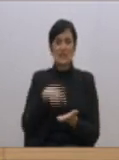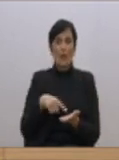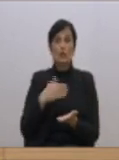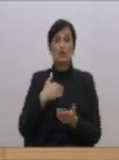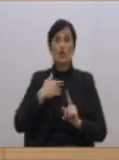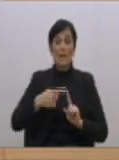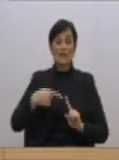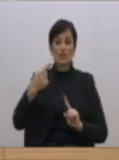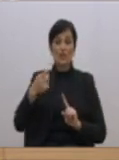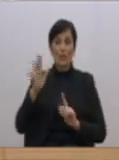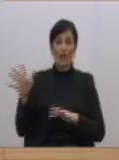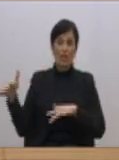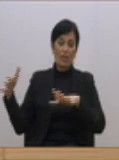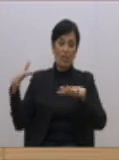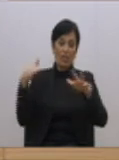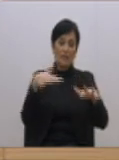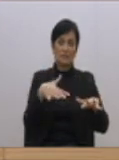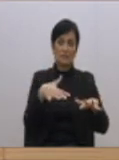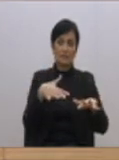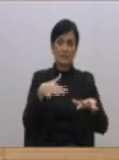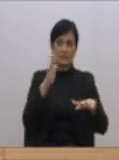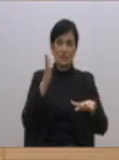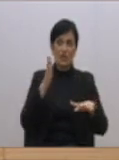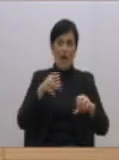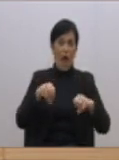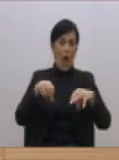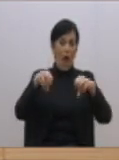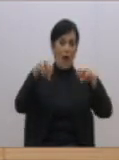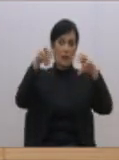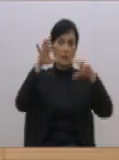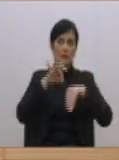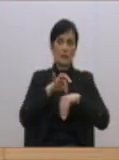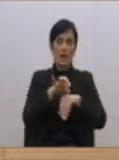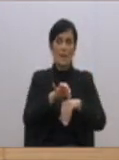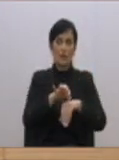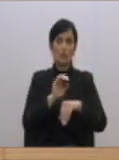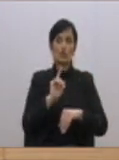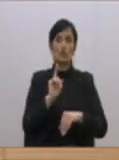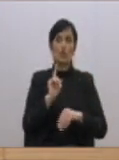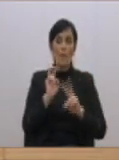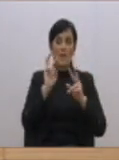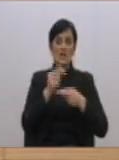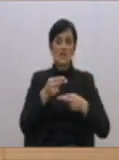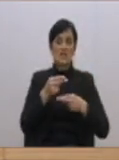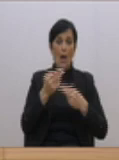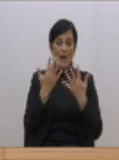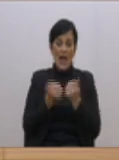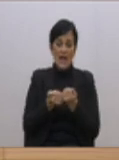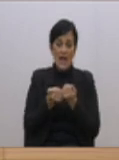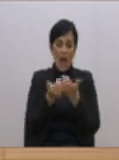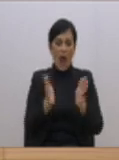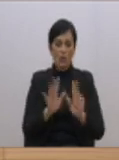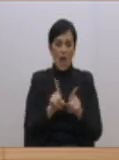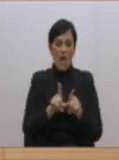chemshevdegas gamolagdebit da ak tsioks ma gamartavt imastan dakavshirebit rom temas ar ushebt khelidan rom